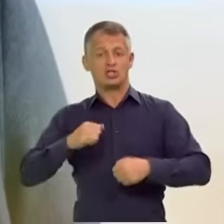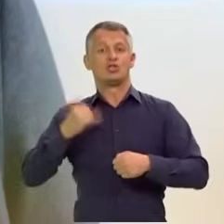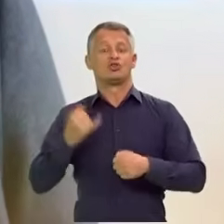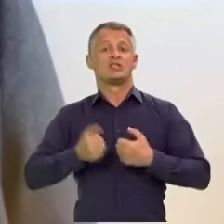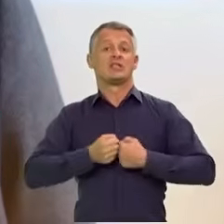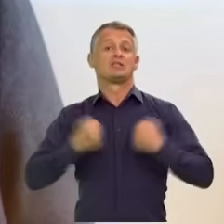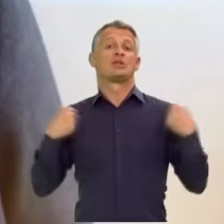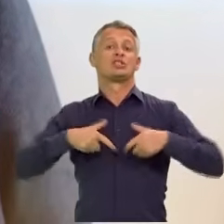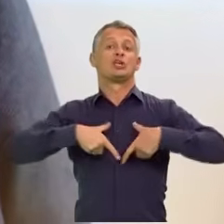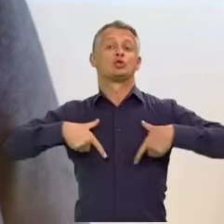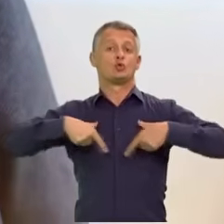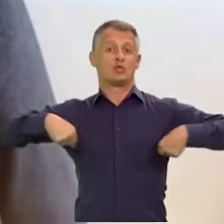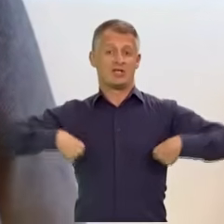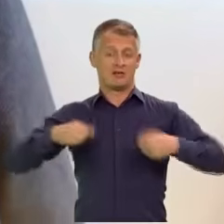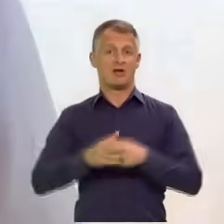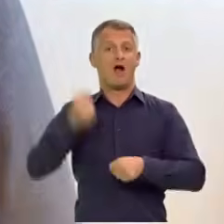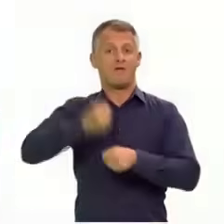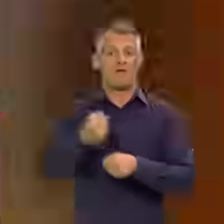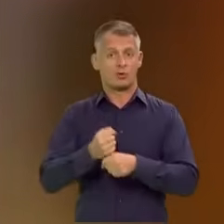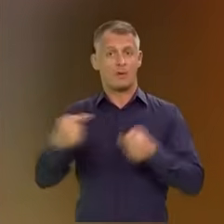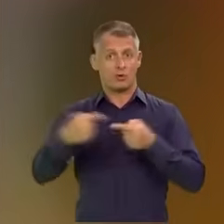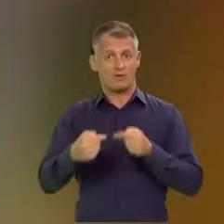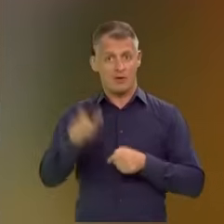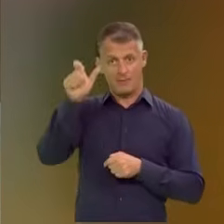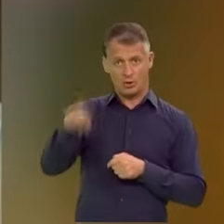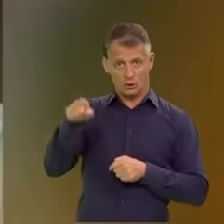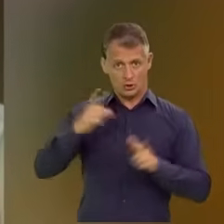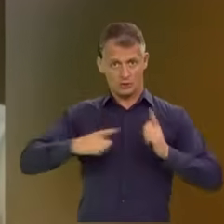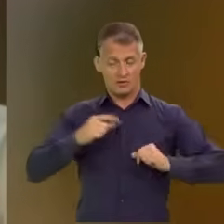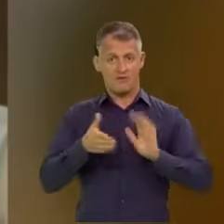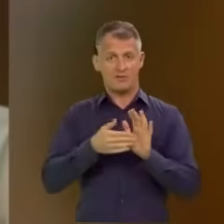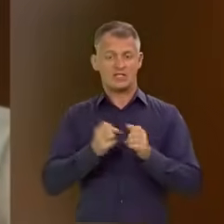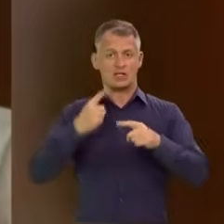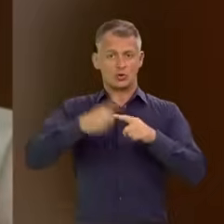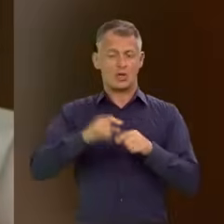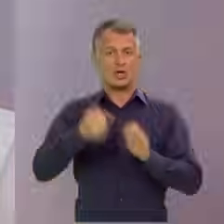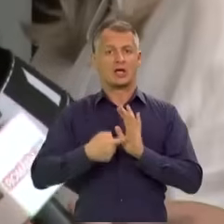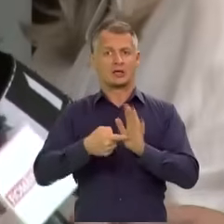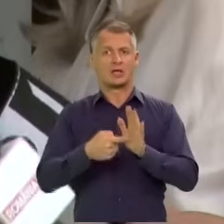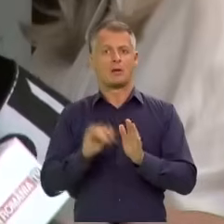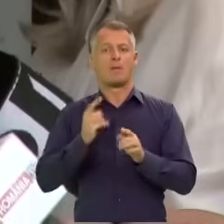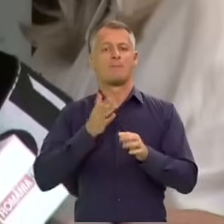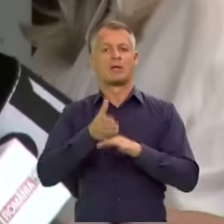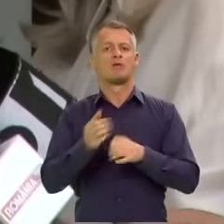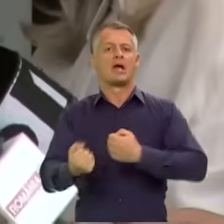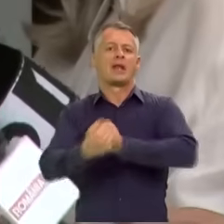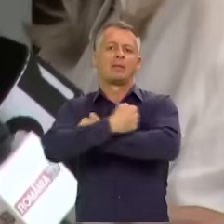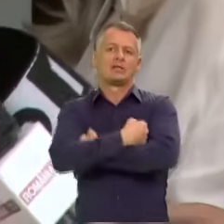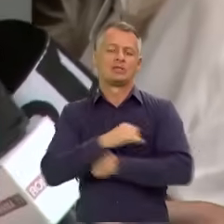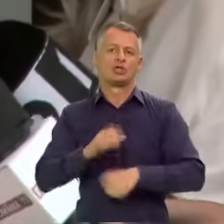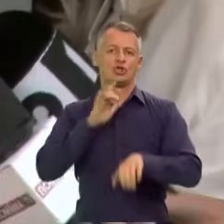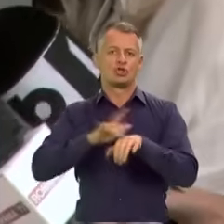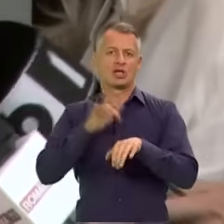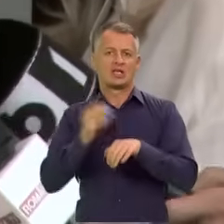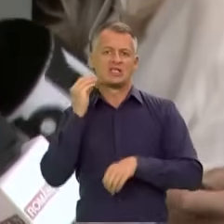sa. A comis împotriva persoanei vătămate acte de natură sexuală, materializate în îmbrățișări, încercarea de a o sărăta